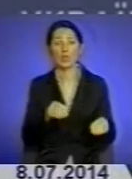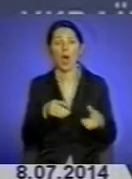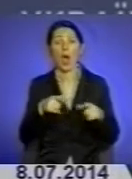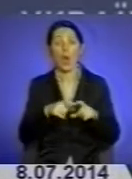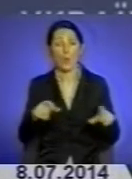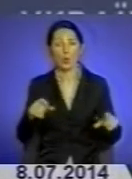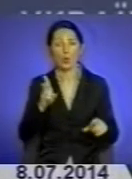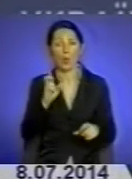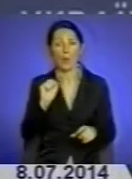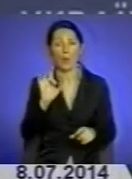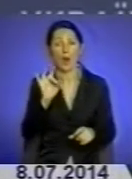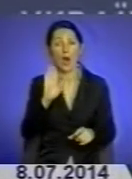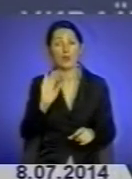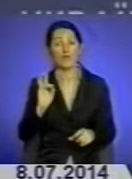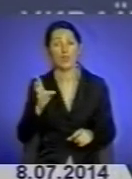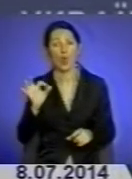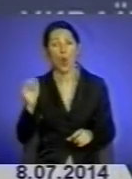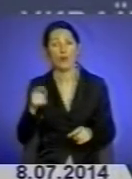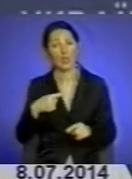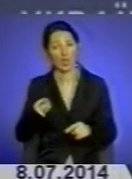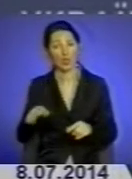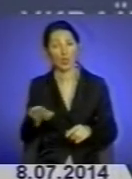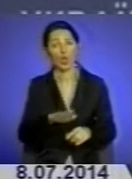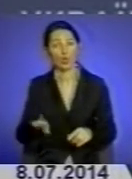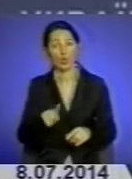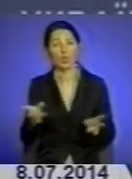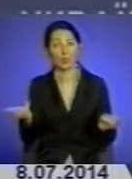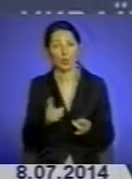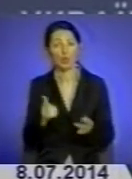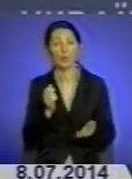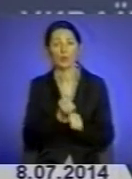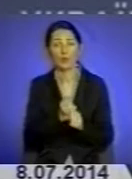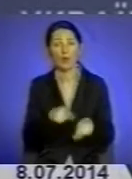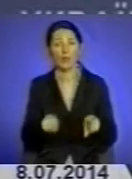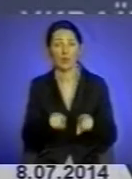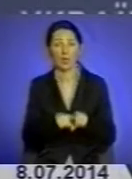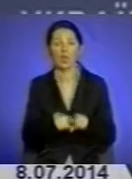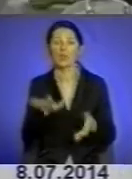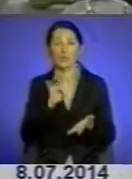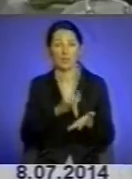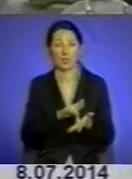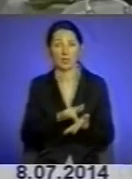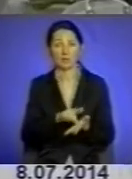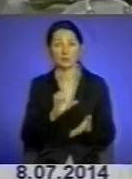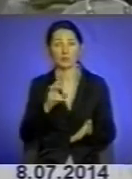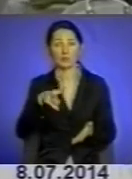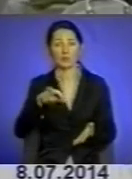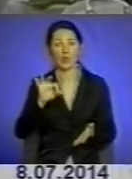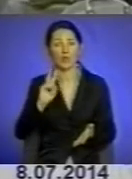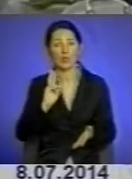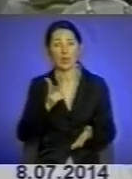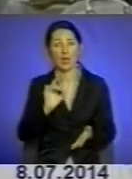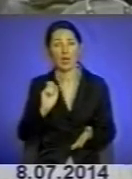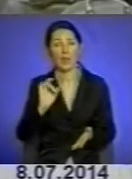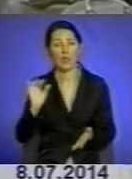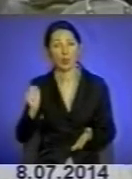на іншу територію, де необхідно, щоб функціонував такий центр. Слов'янськ, Краматорськ та інші міста